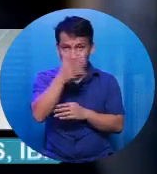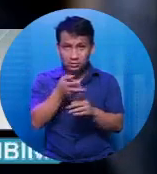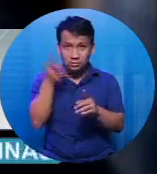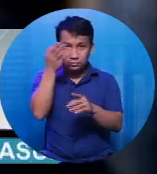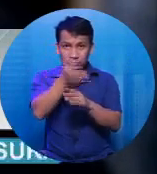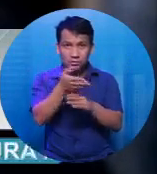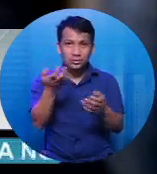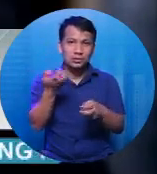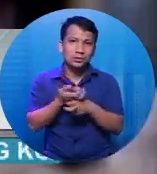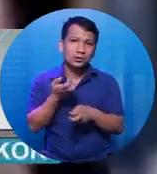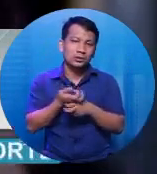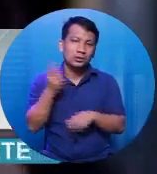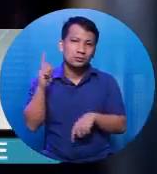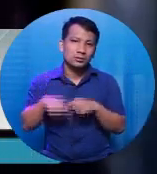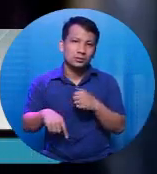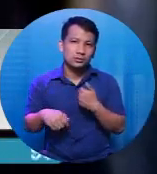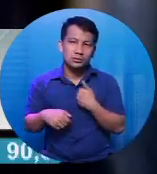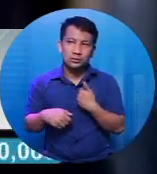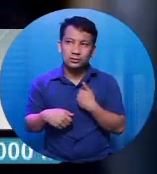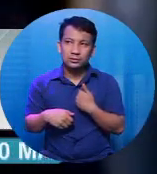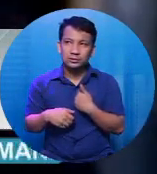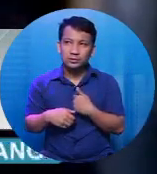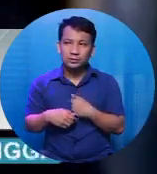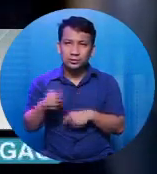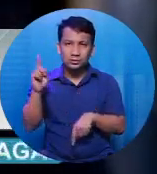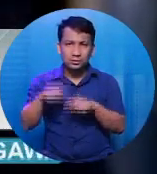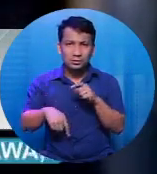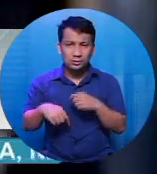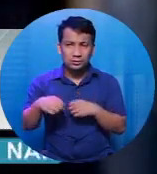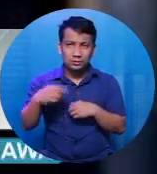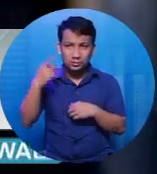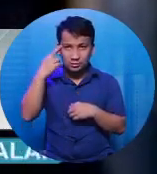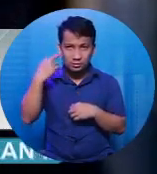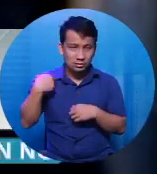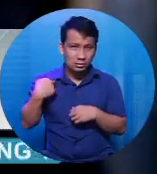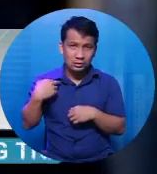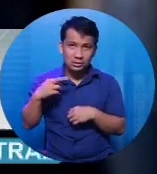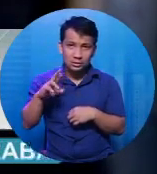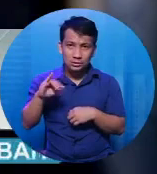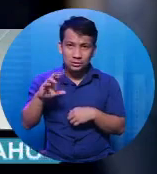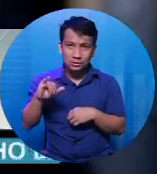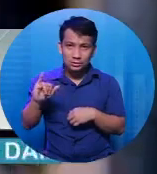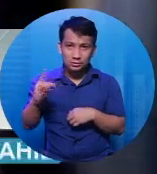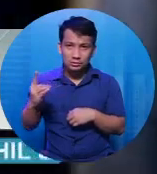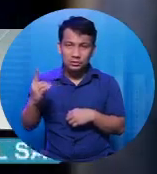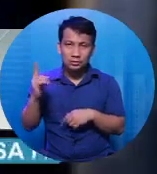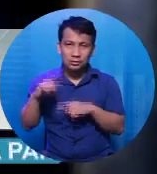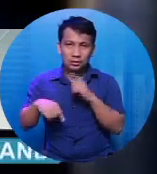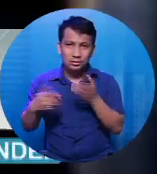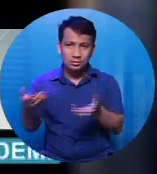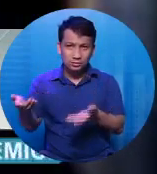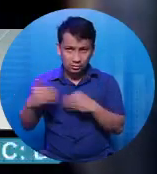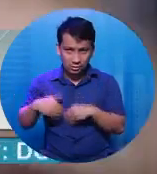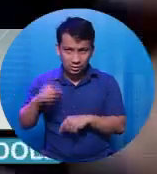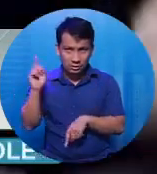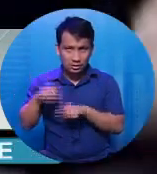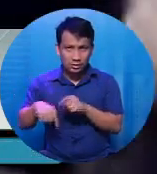Kasi hirap ako, nasasarian kasi ako, sir, hindi ako makaalaga ng 3 kong anak na sa amin, na sa akin yung mga anak